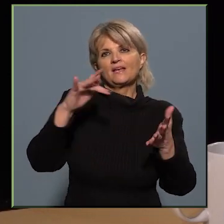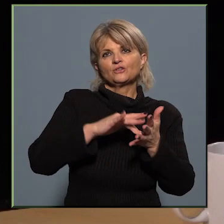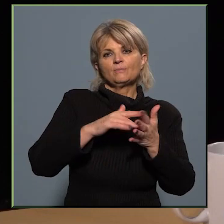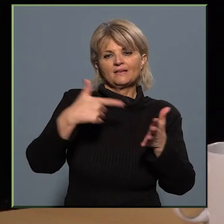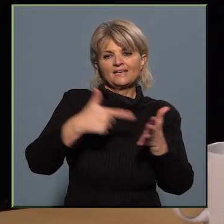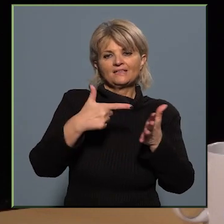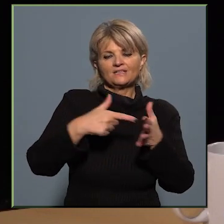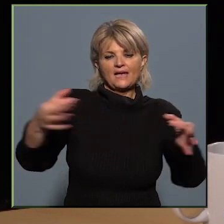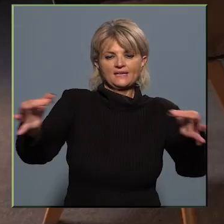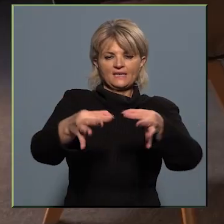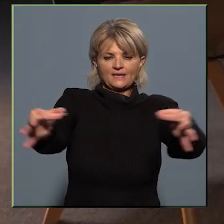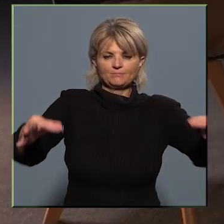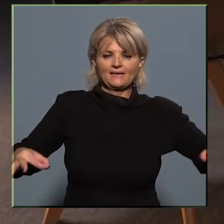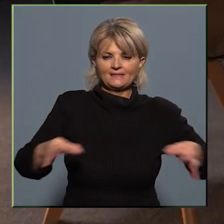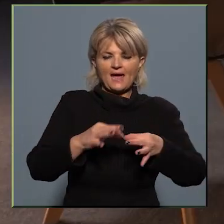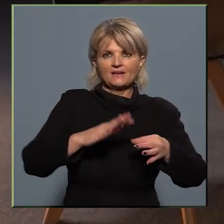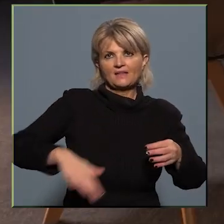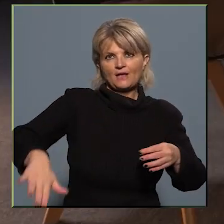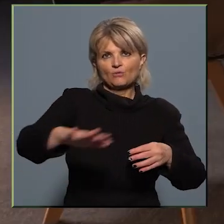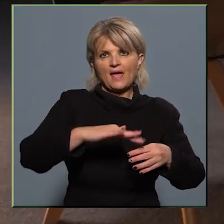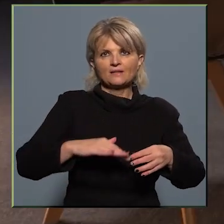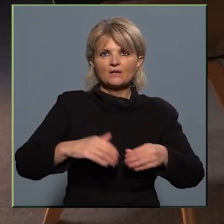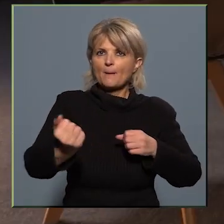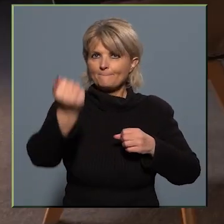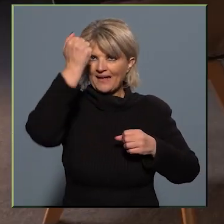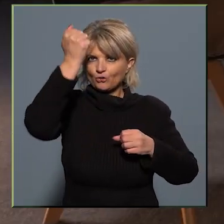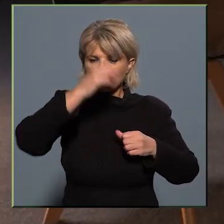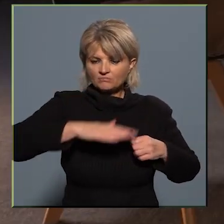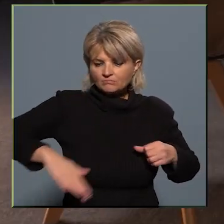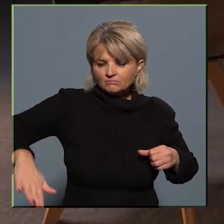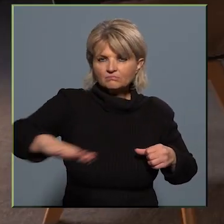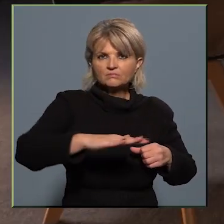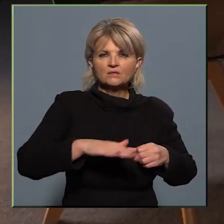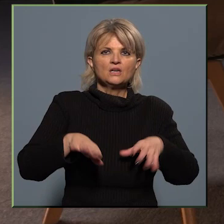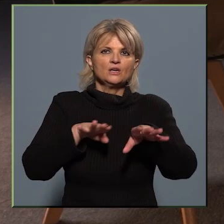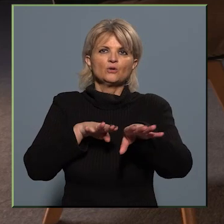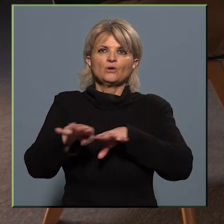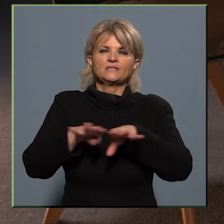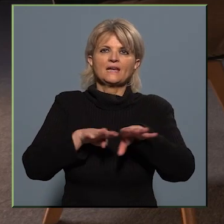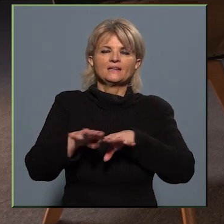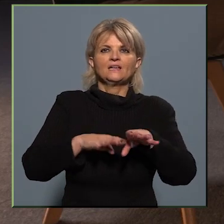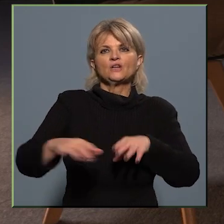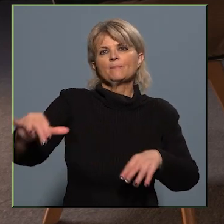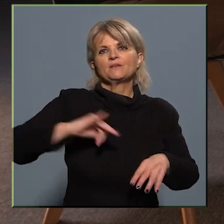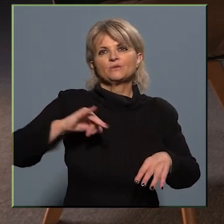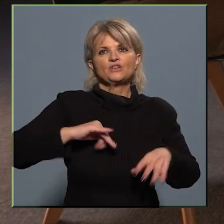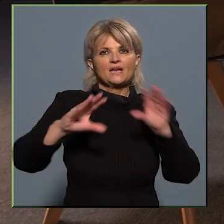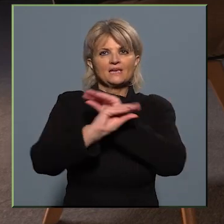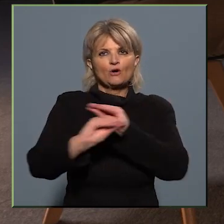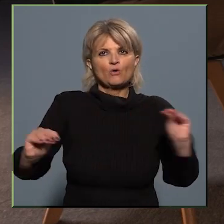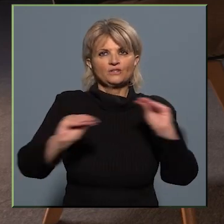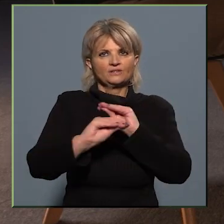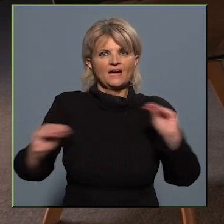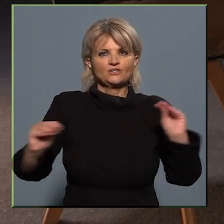négyzetméteres terület, egy lebetonozott terület, ahol közlekedésbiztonsági oktatásokra, illetve egyéb